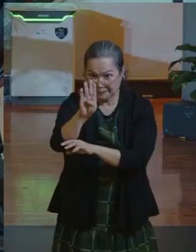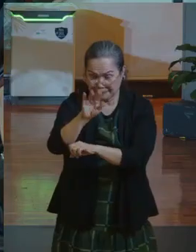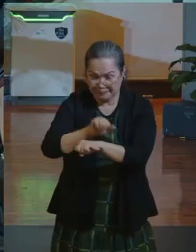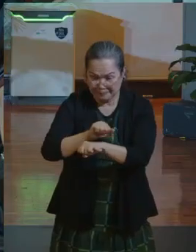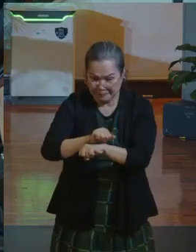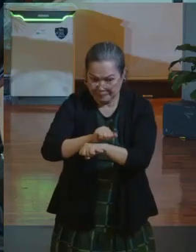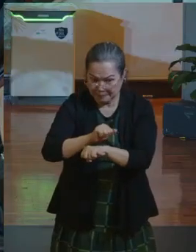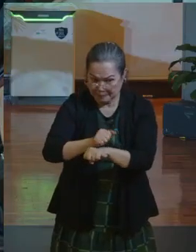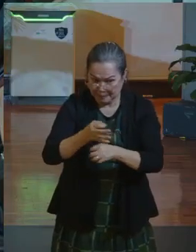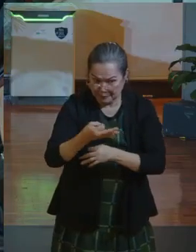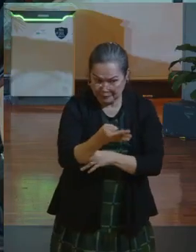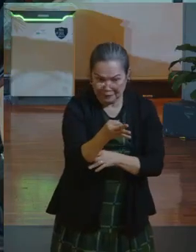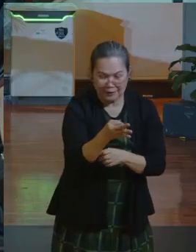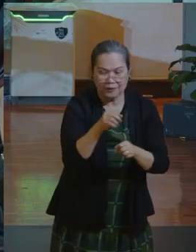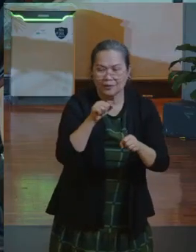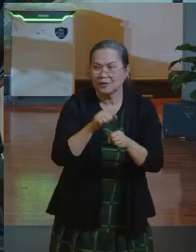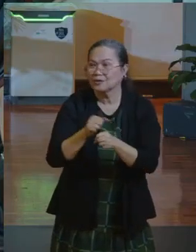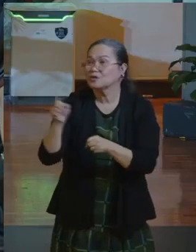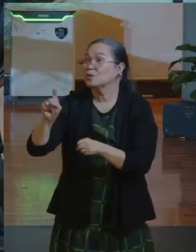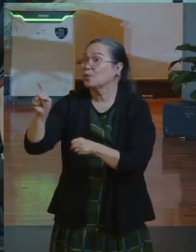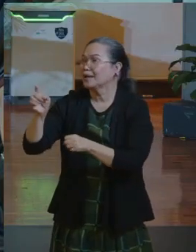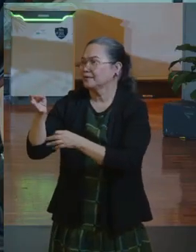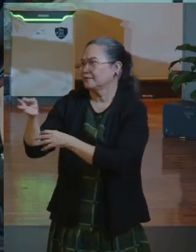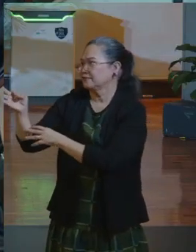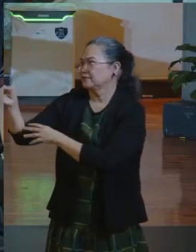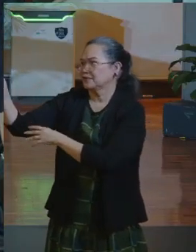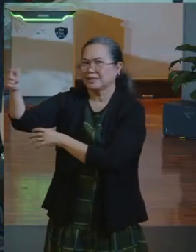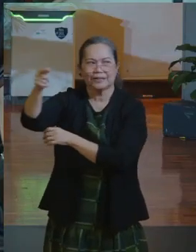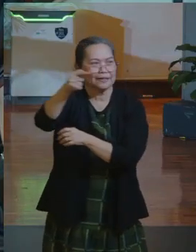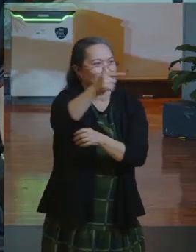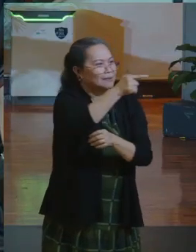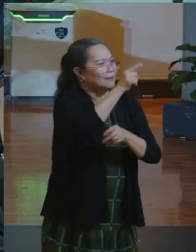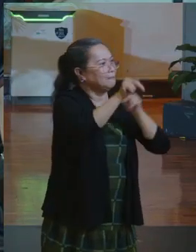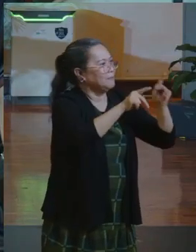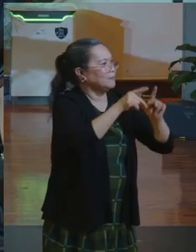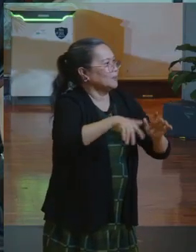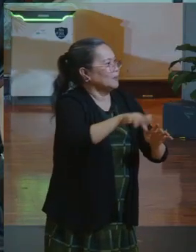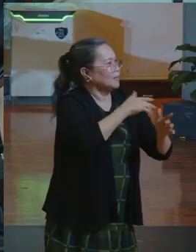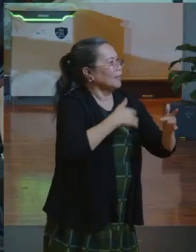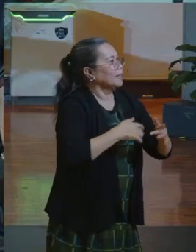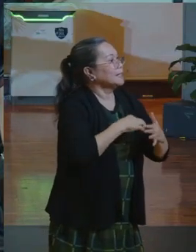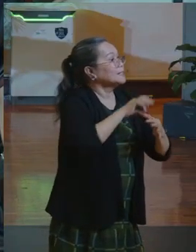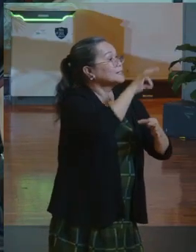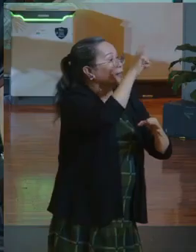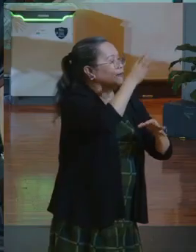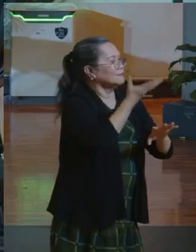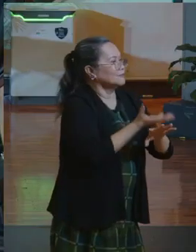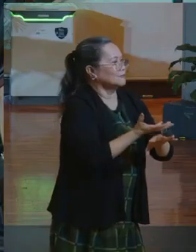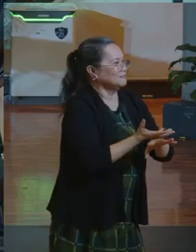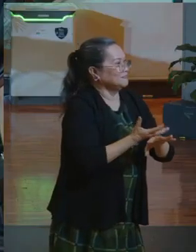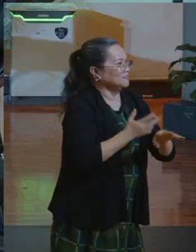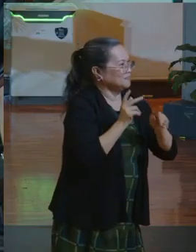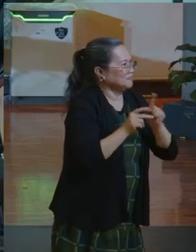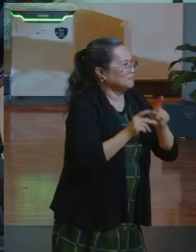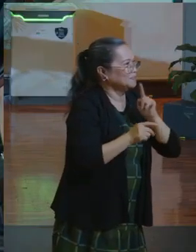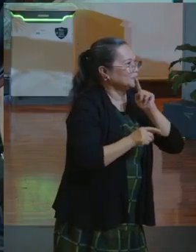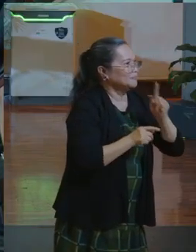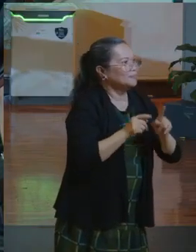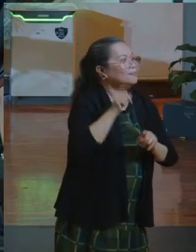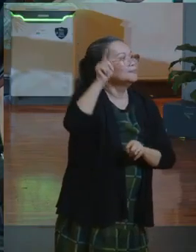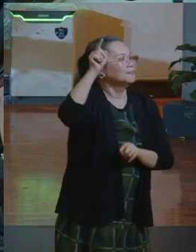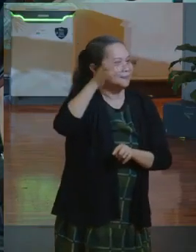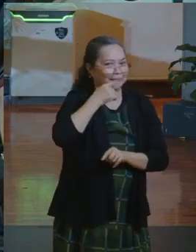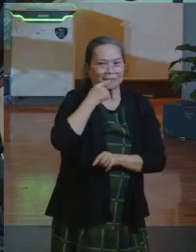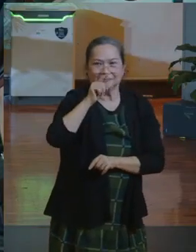upang mamisda ng mga tao o mga kaluluwa. Mga ordinaryong tao ang isinusugo